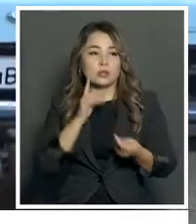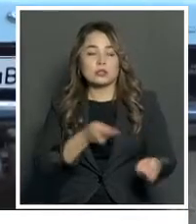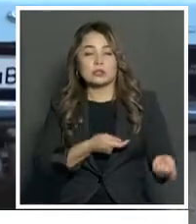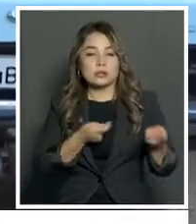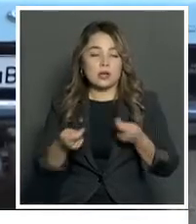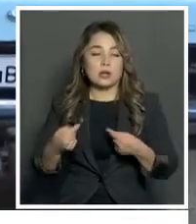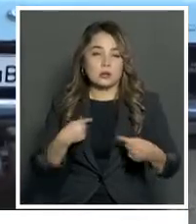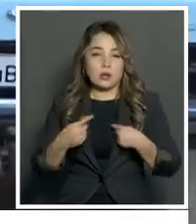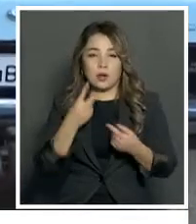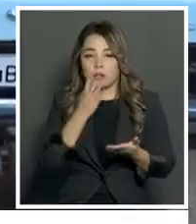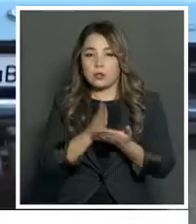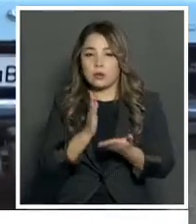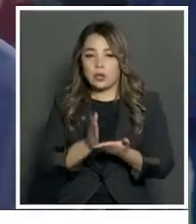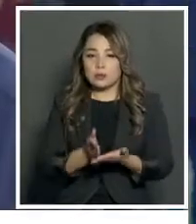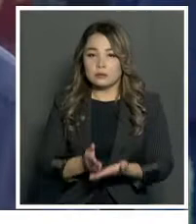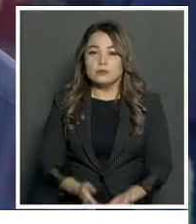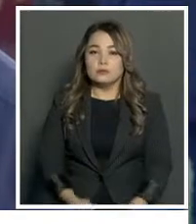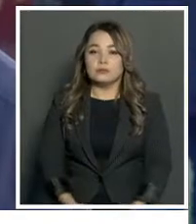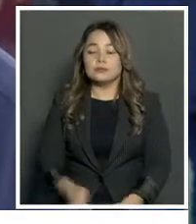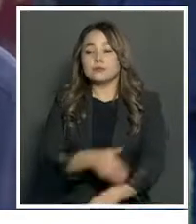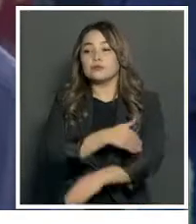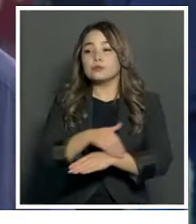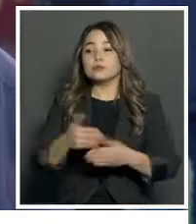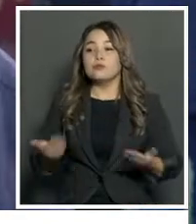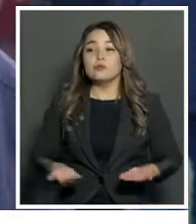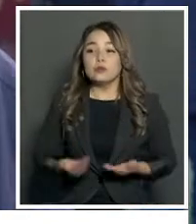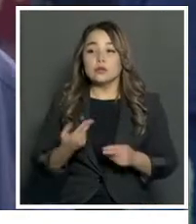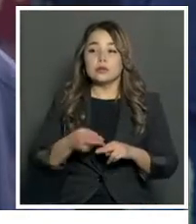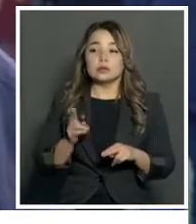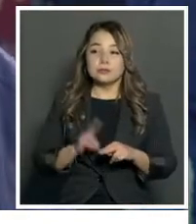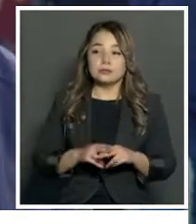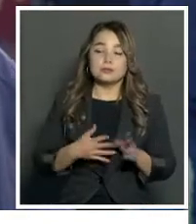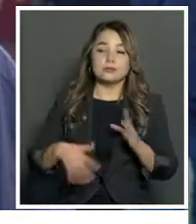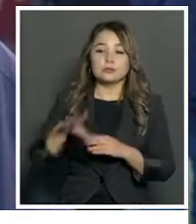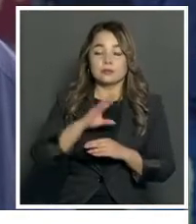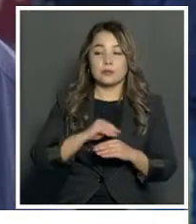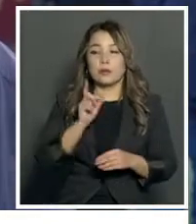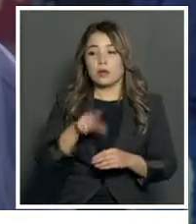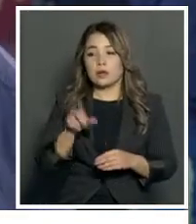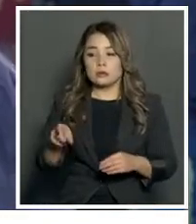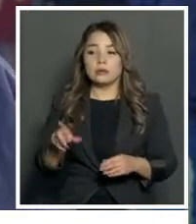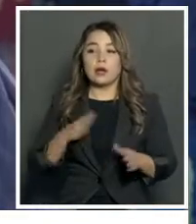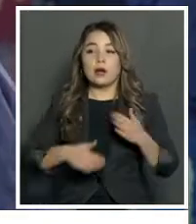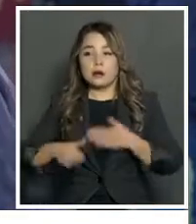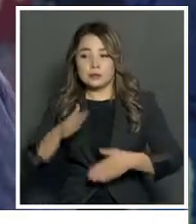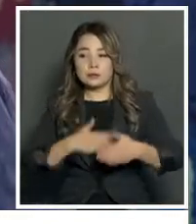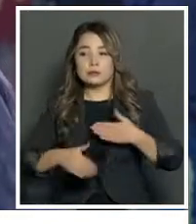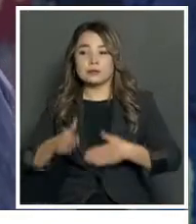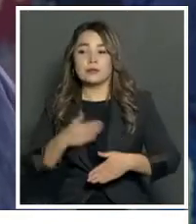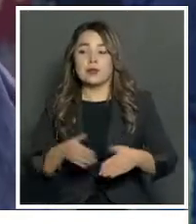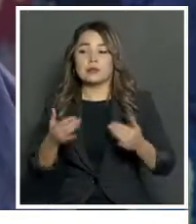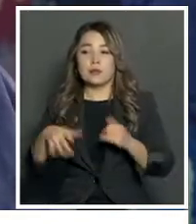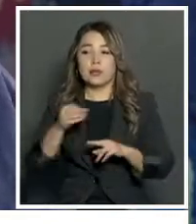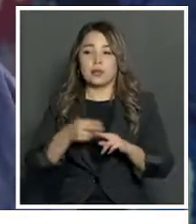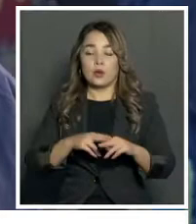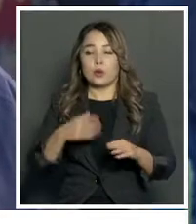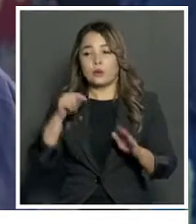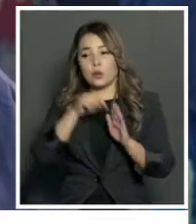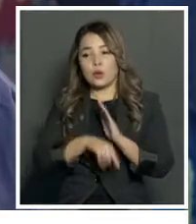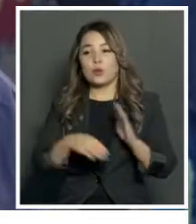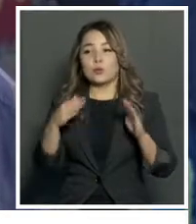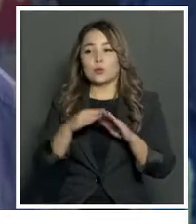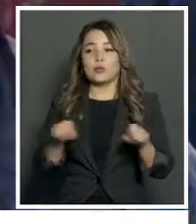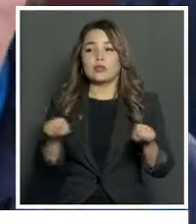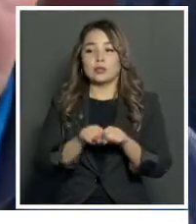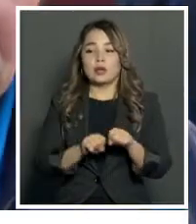отыр. Осы көшеде тұратын бүкіл жұртшылықтың бәрі қуанып, бәрі өздерінің үйлеріне су